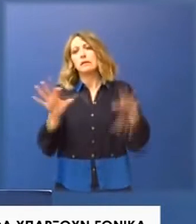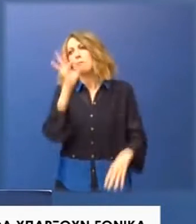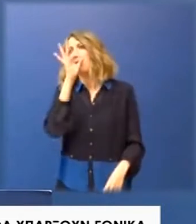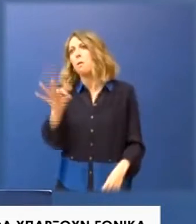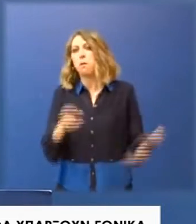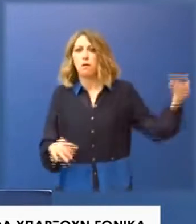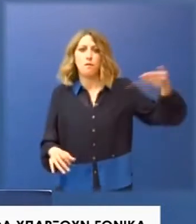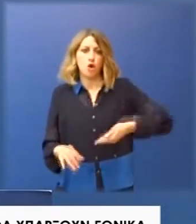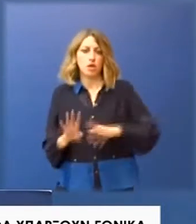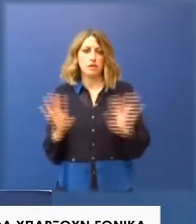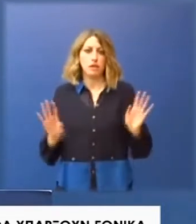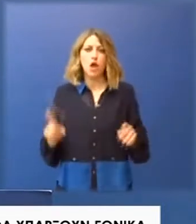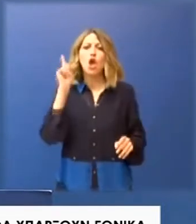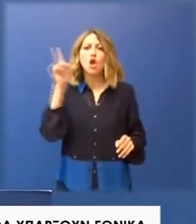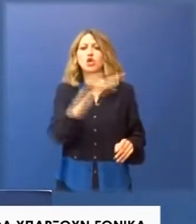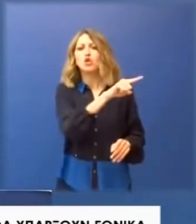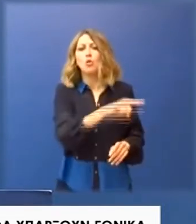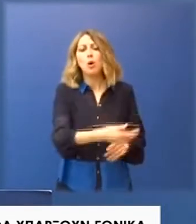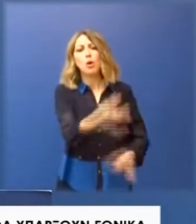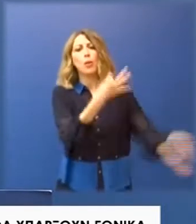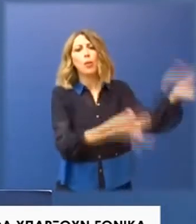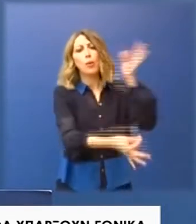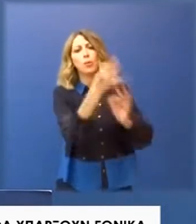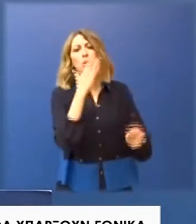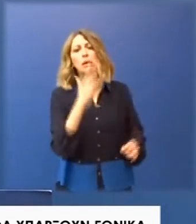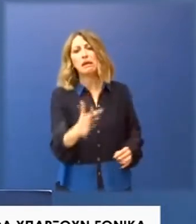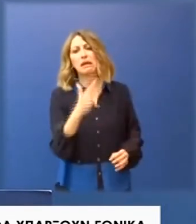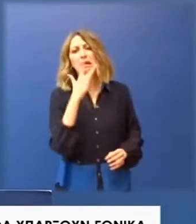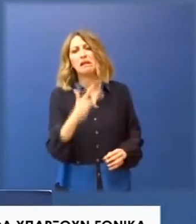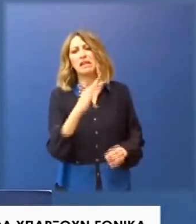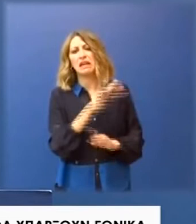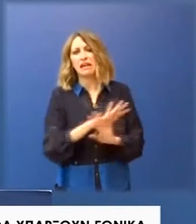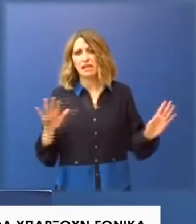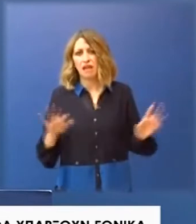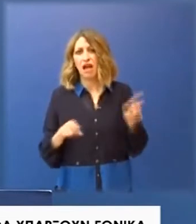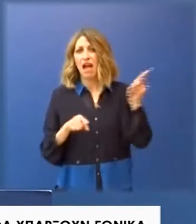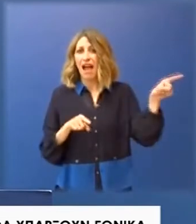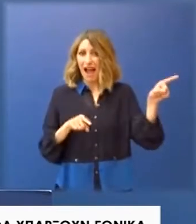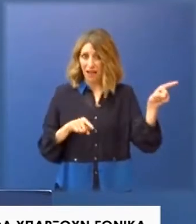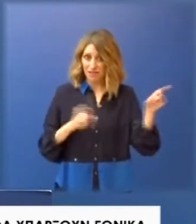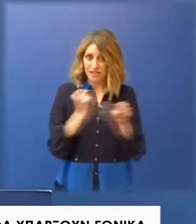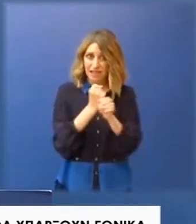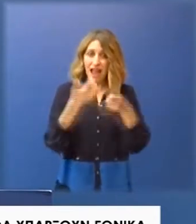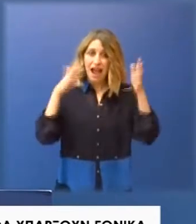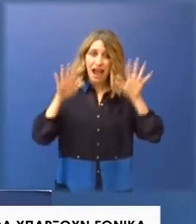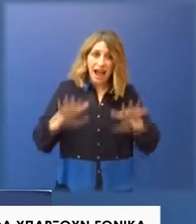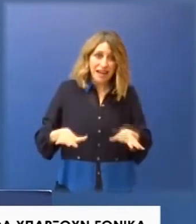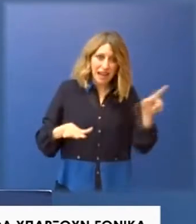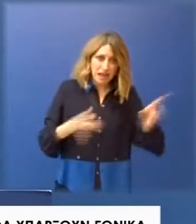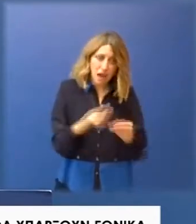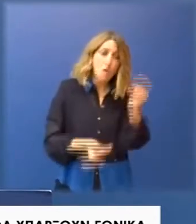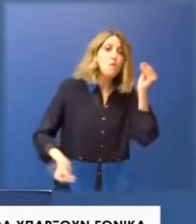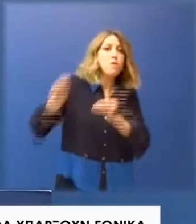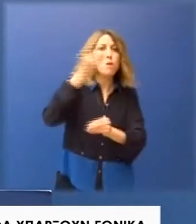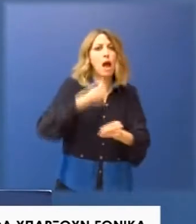ψεύτικες καταγγελίες. Μιλά για αντεργατική πολιτική μιας κυβέρνησης που παρέλαβε την ανεργία στο 17,2% και την περιόρισε στο